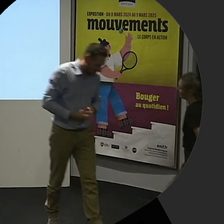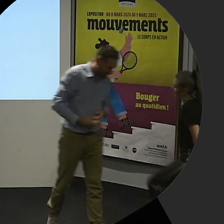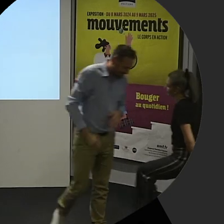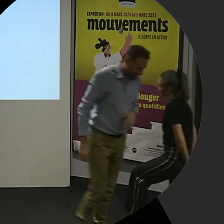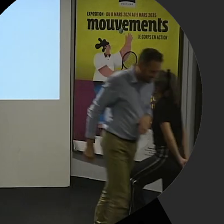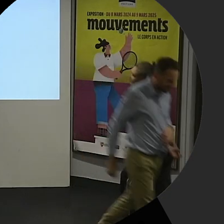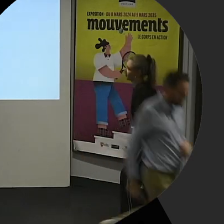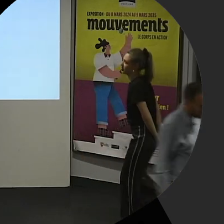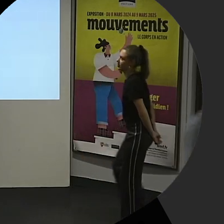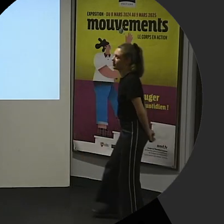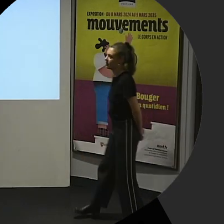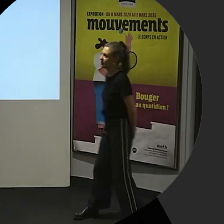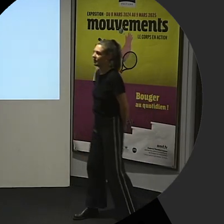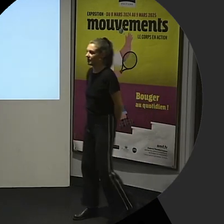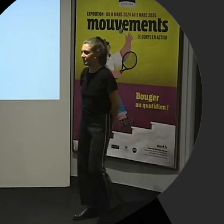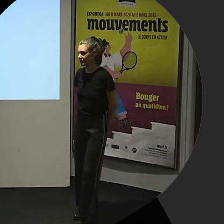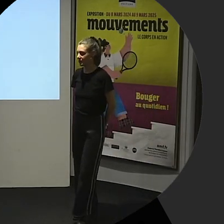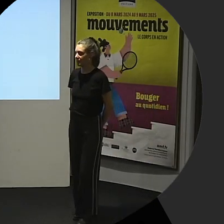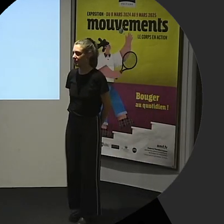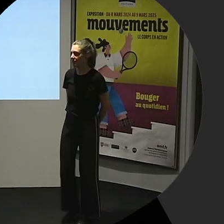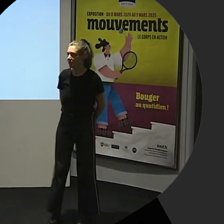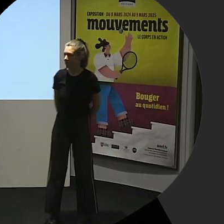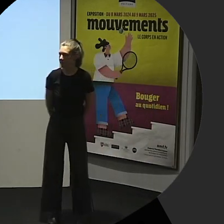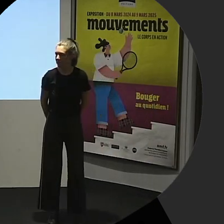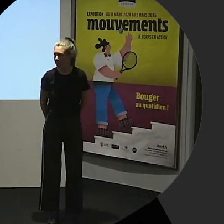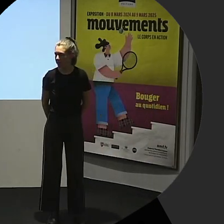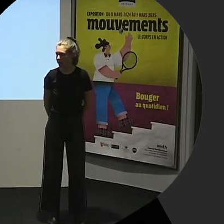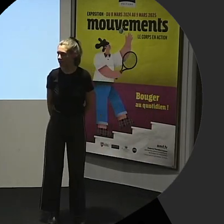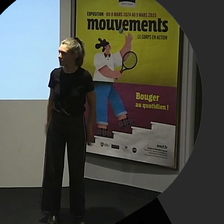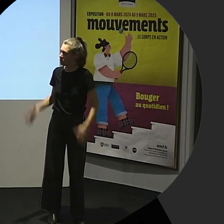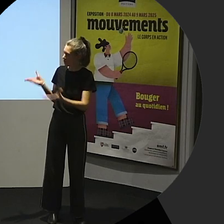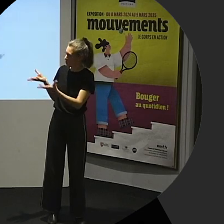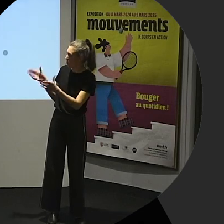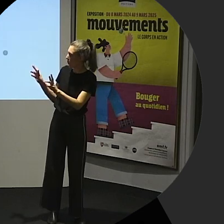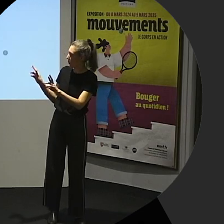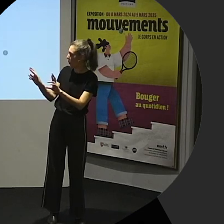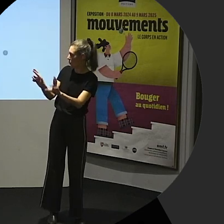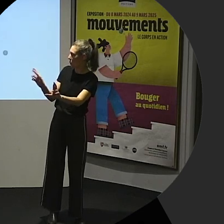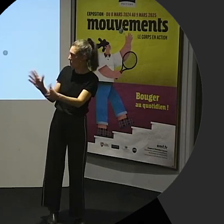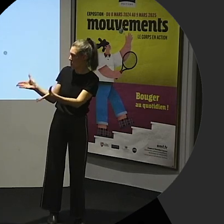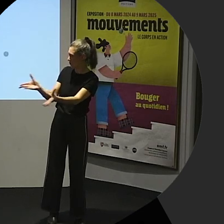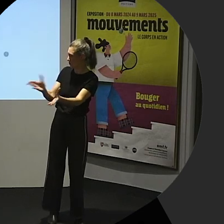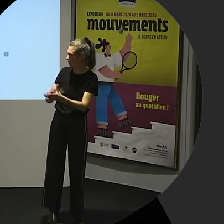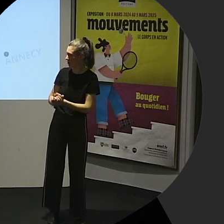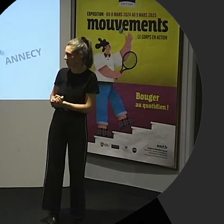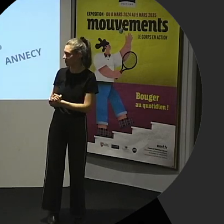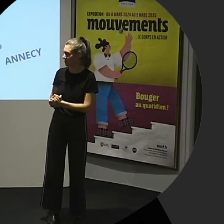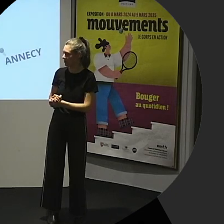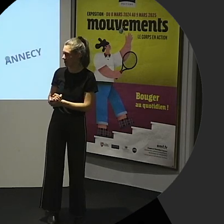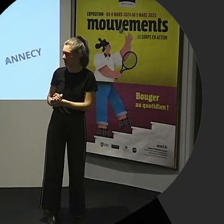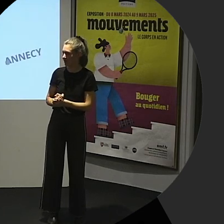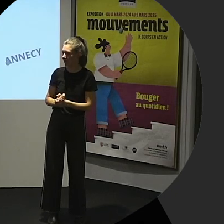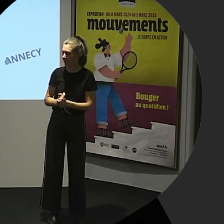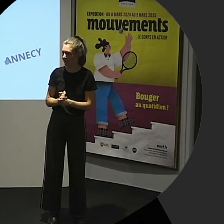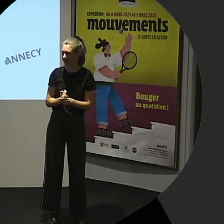Voilà, donc on va, si tu veux. Jérôme, tu peux retourner tranquillement t'asseoir à ta place. Et du coup, on va